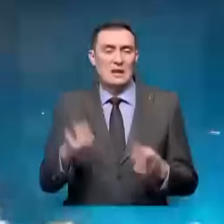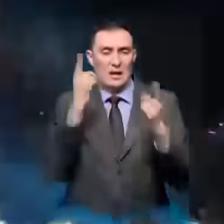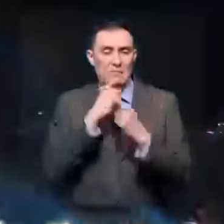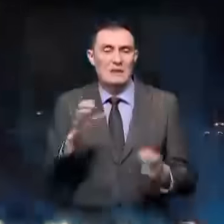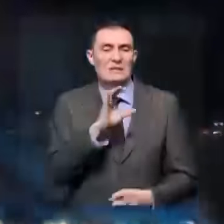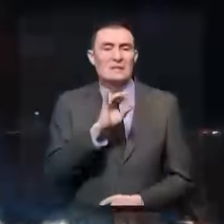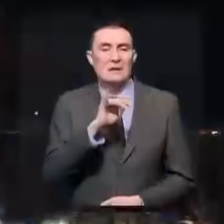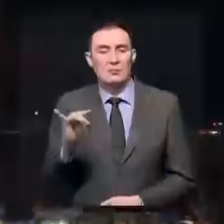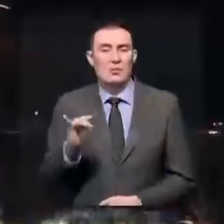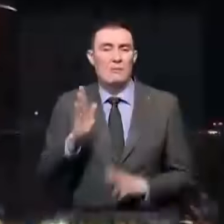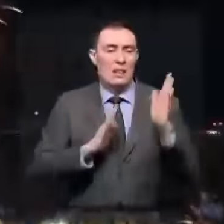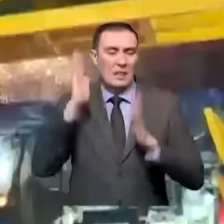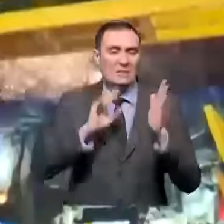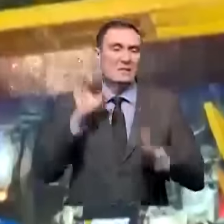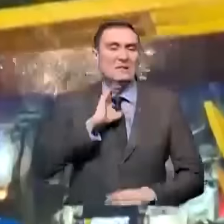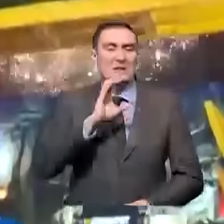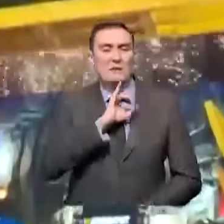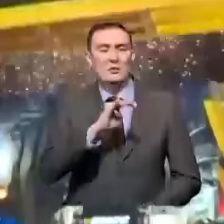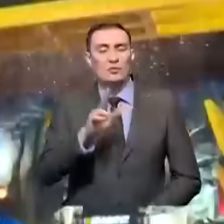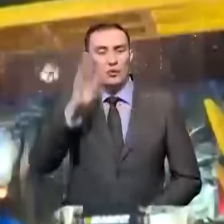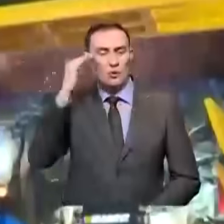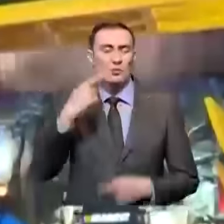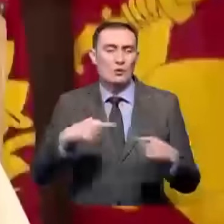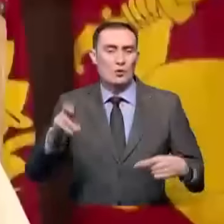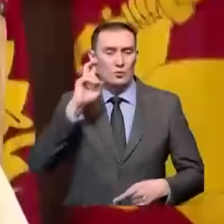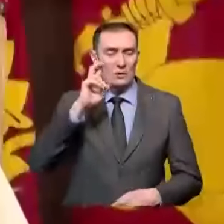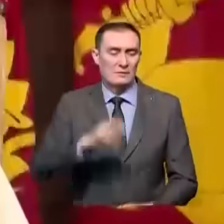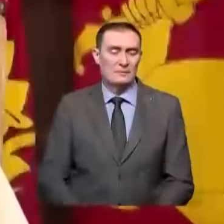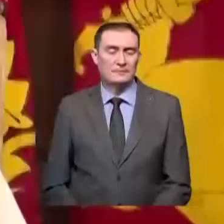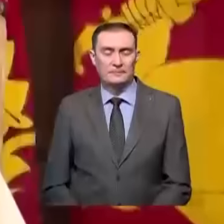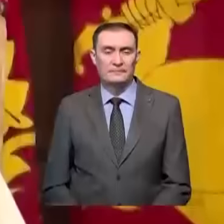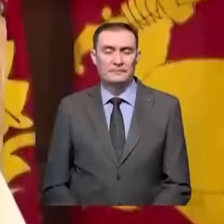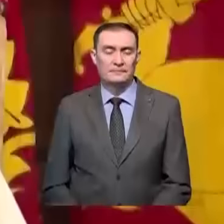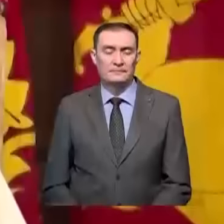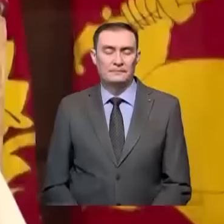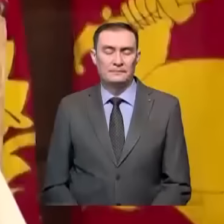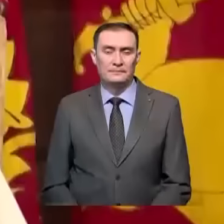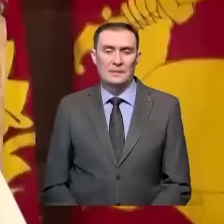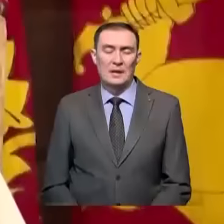объявлены в Сингапуре, Малайзии, Северной и Южной Корее и других странах.